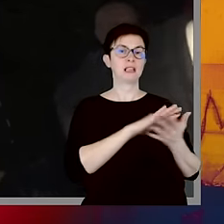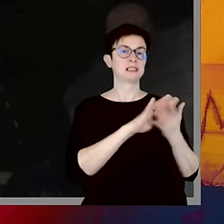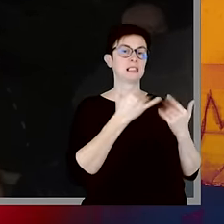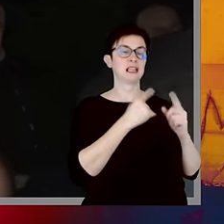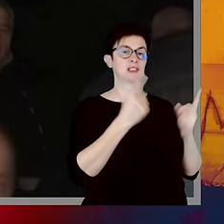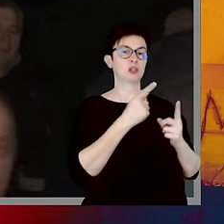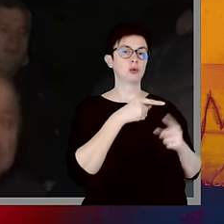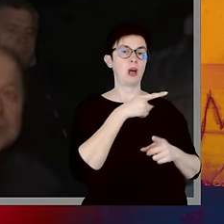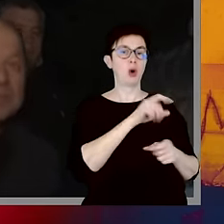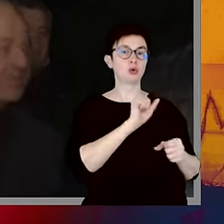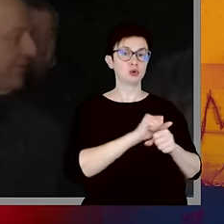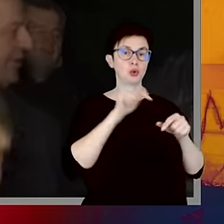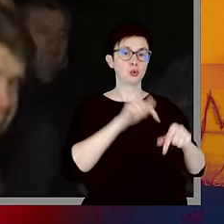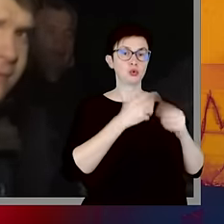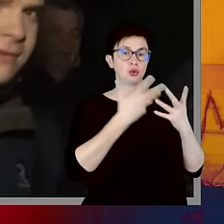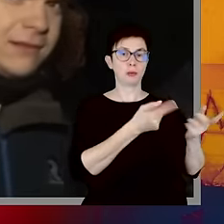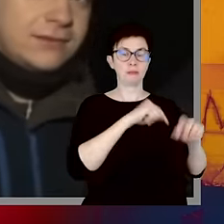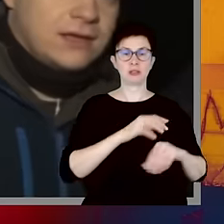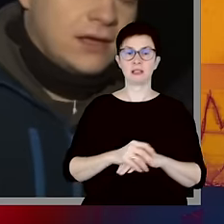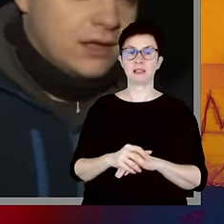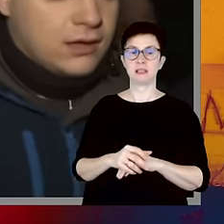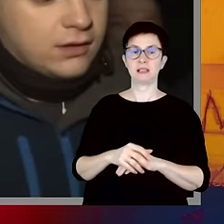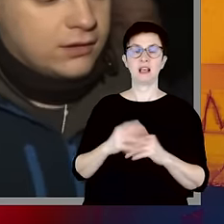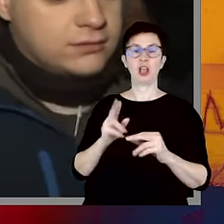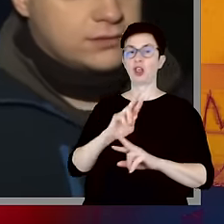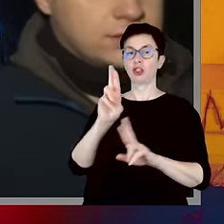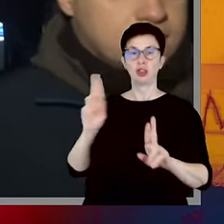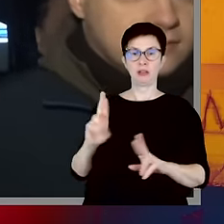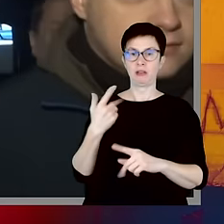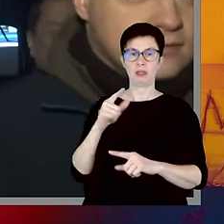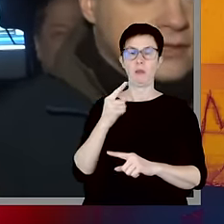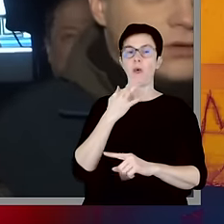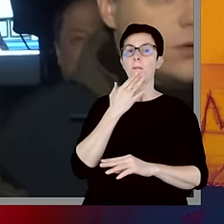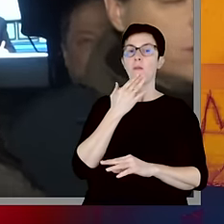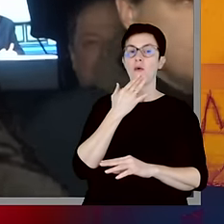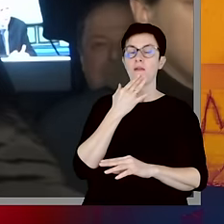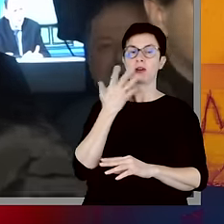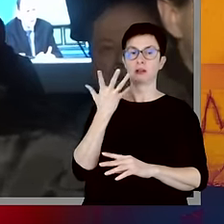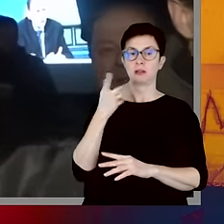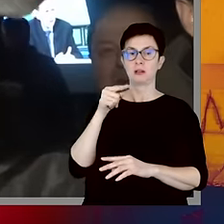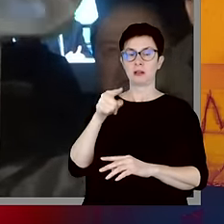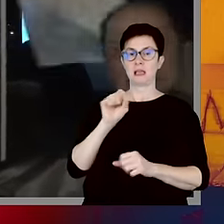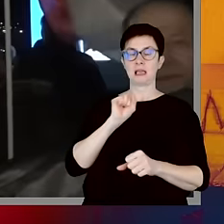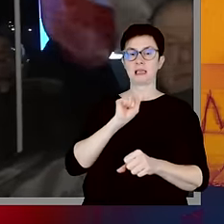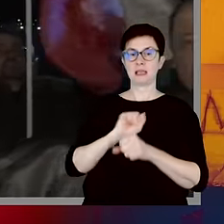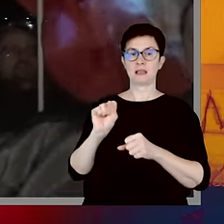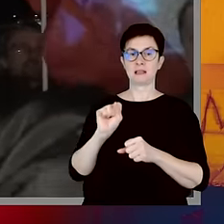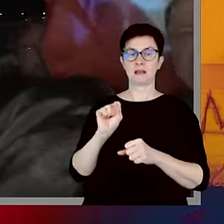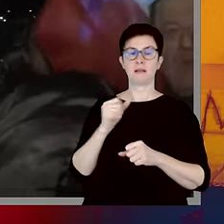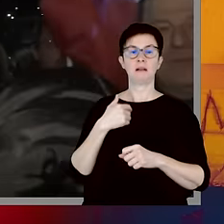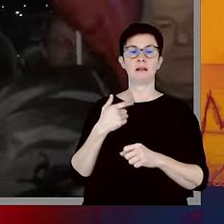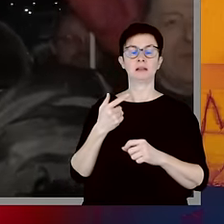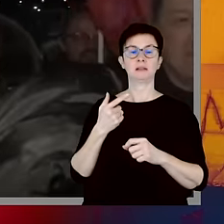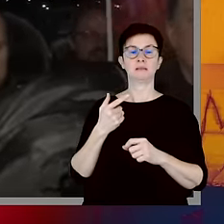chcą przyjść i uczestniczyć w obradach. Nikt nie kwestionował tego, że mamy, że mieliśmy